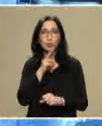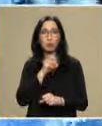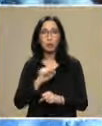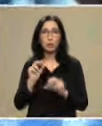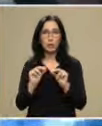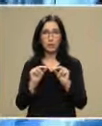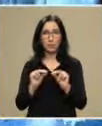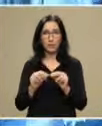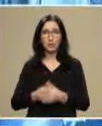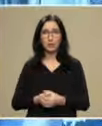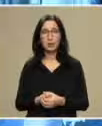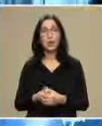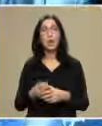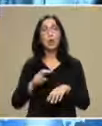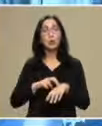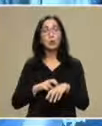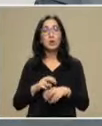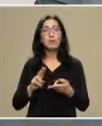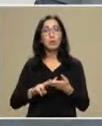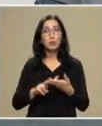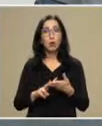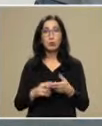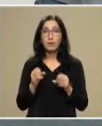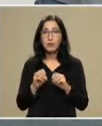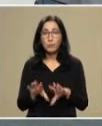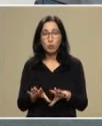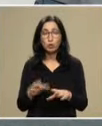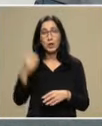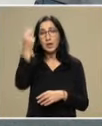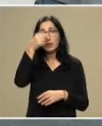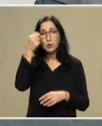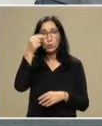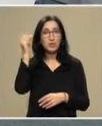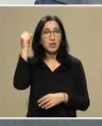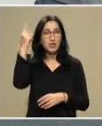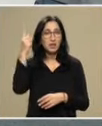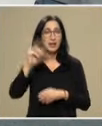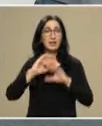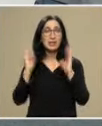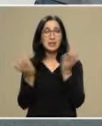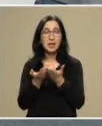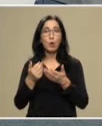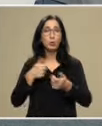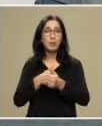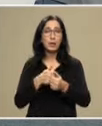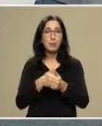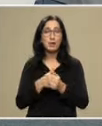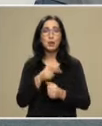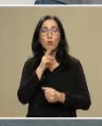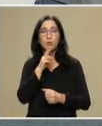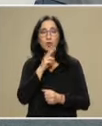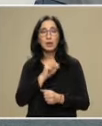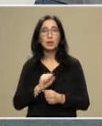преподавателите. Доцент Войноховска, а възможно ли е изкуственият интелект изцяло да замести